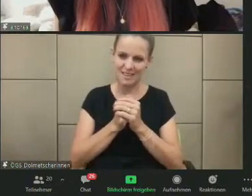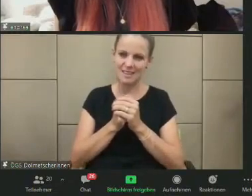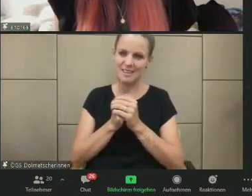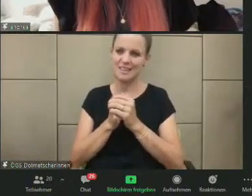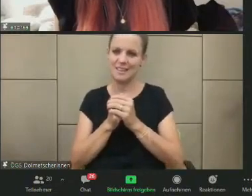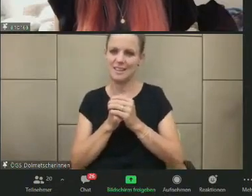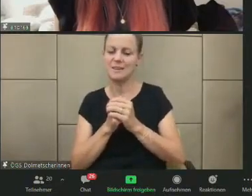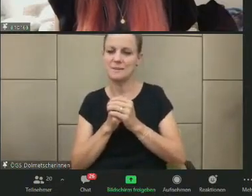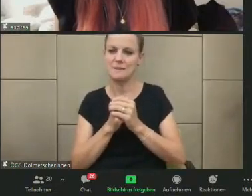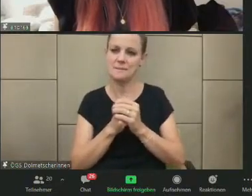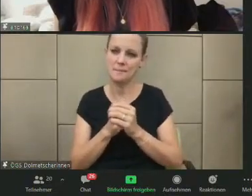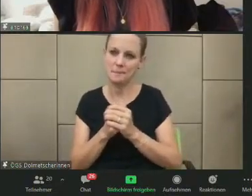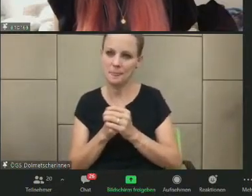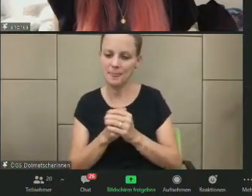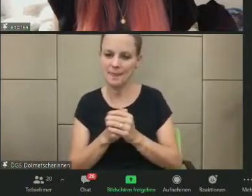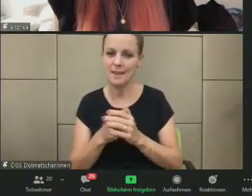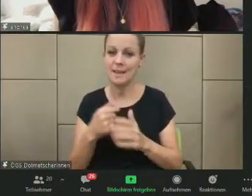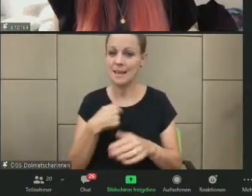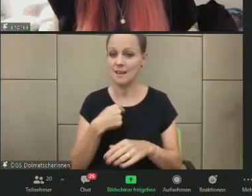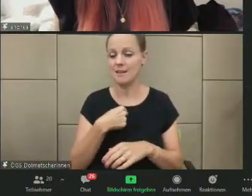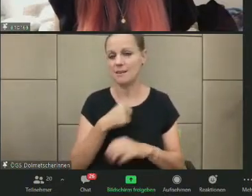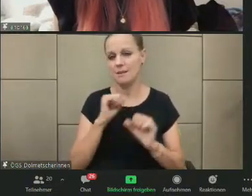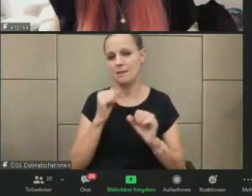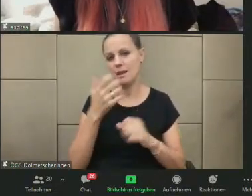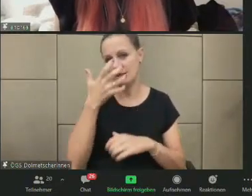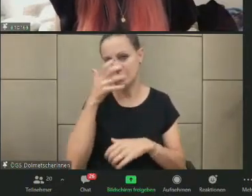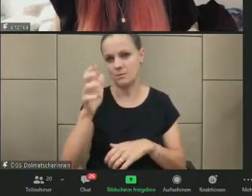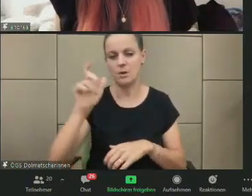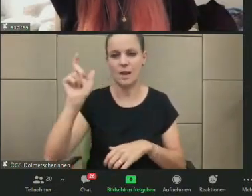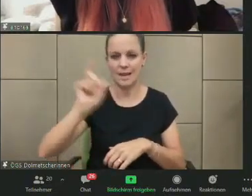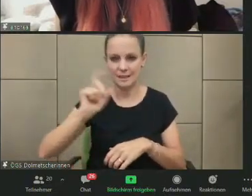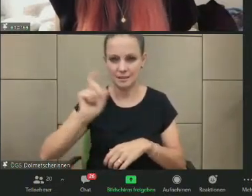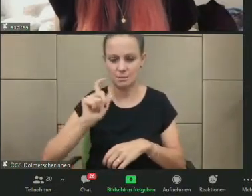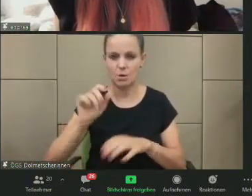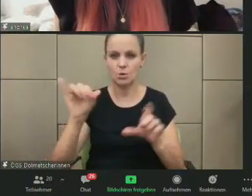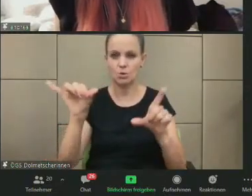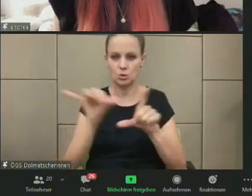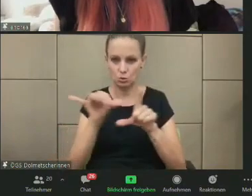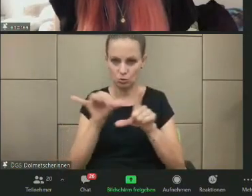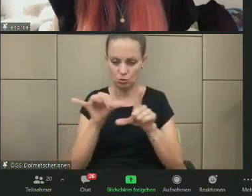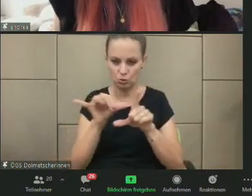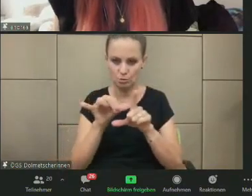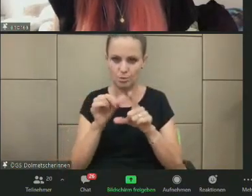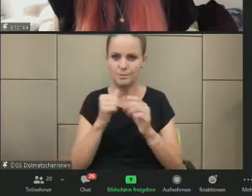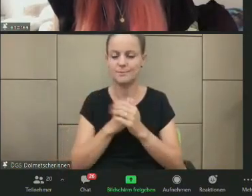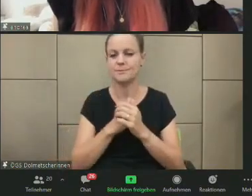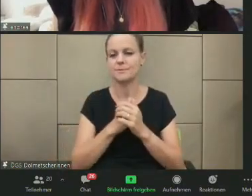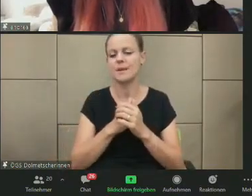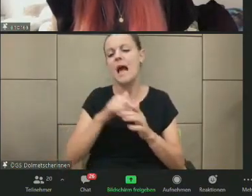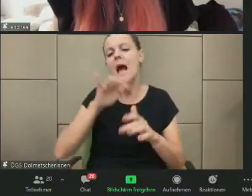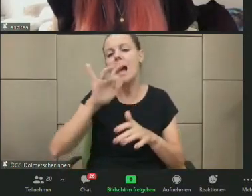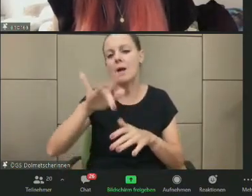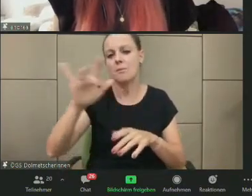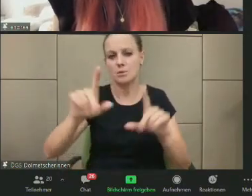Ich nutze Facebook, Instagram und YouTube, ab und zu Twitter.